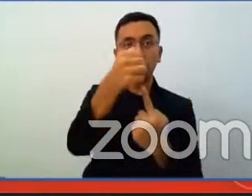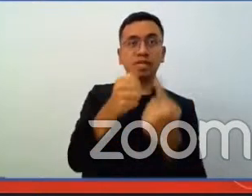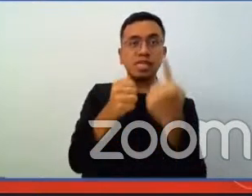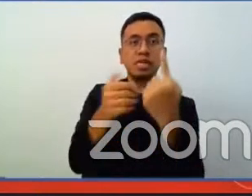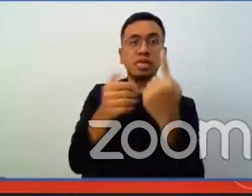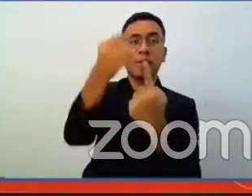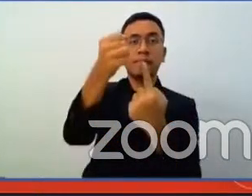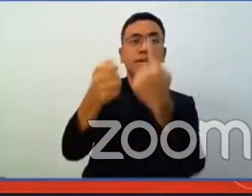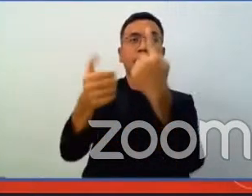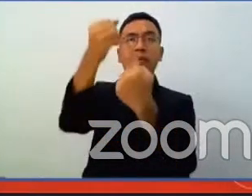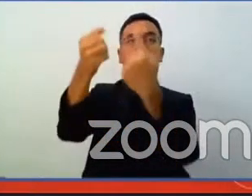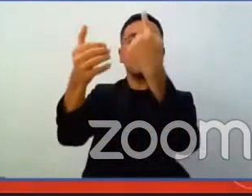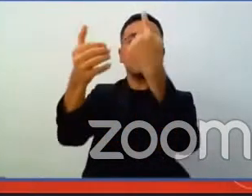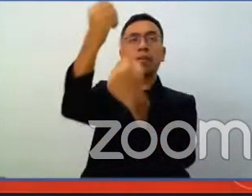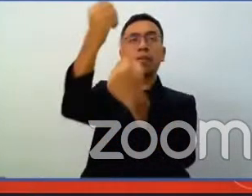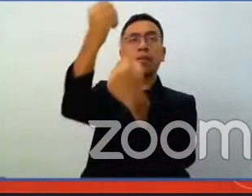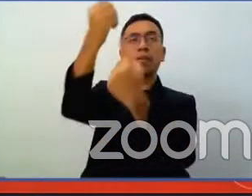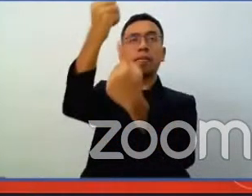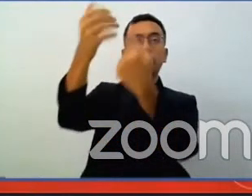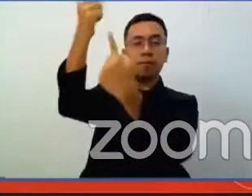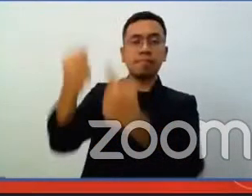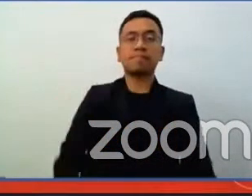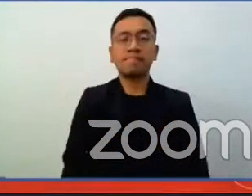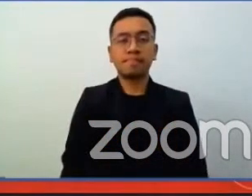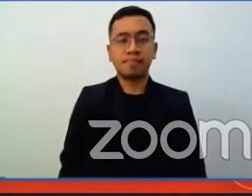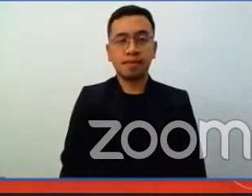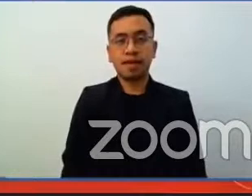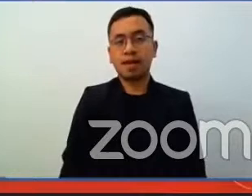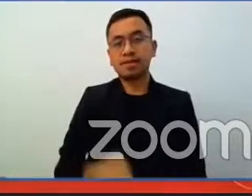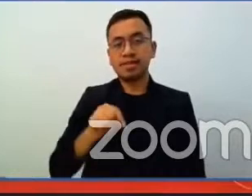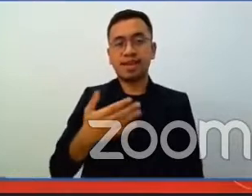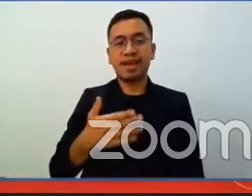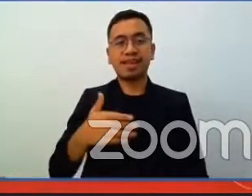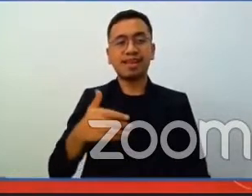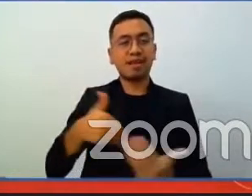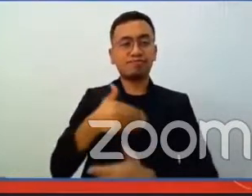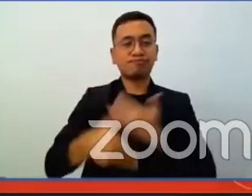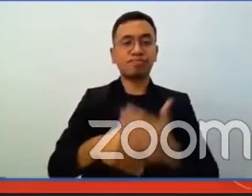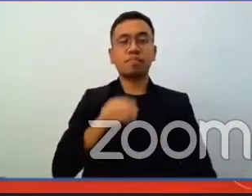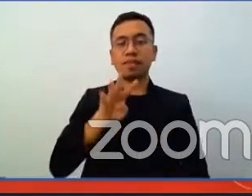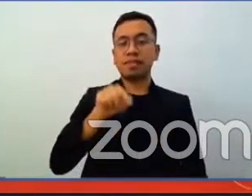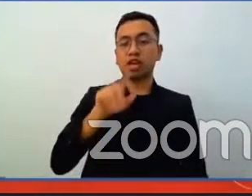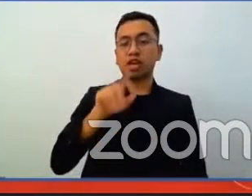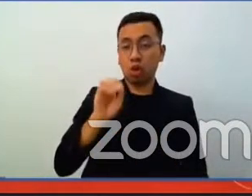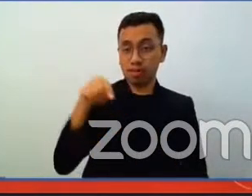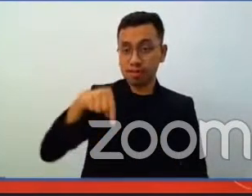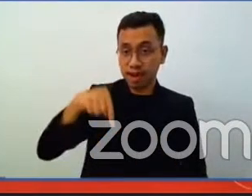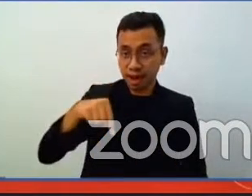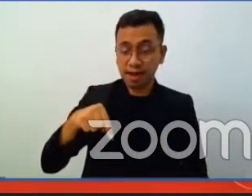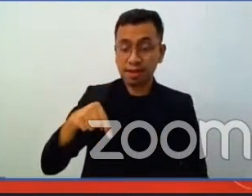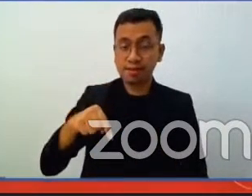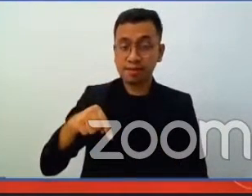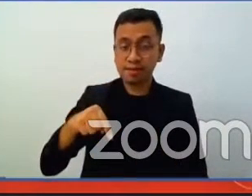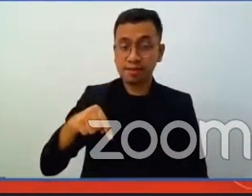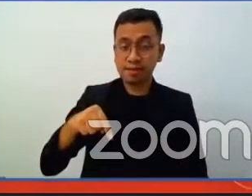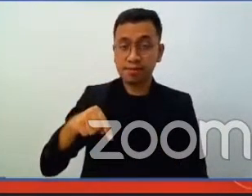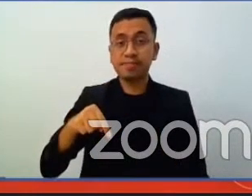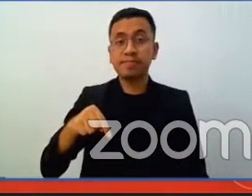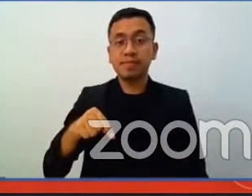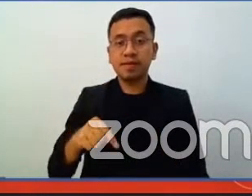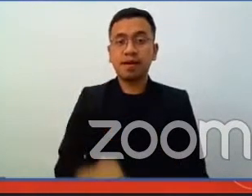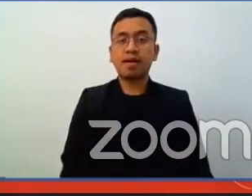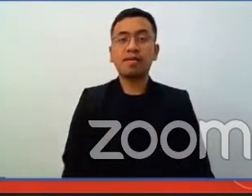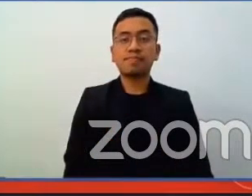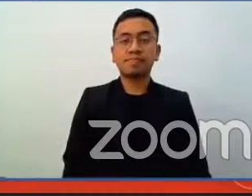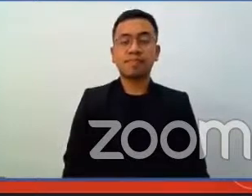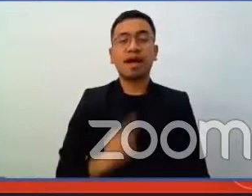ke depan. Sedangkan dalam era industri 4.0 ini, kita paham bahwa